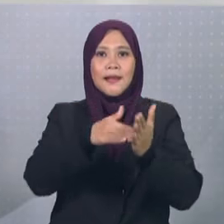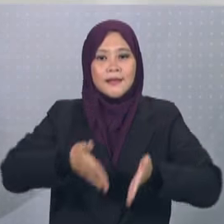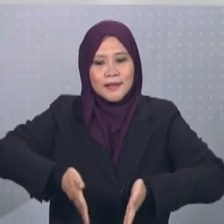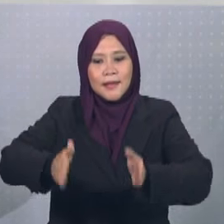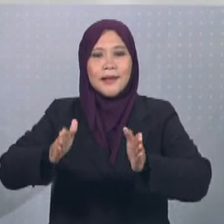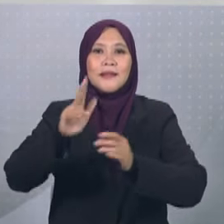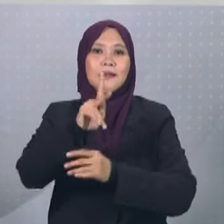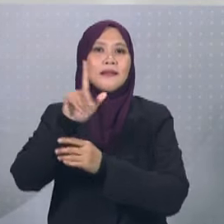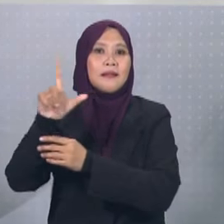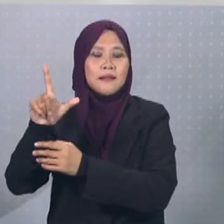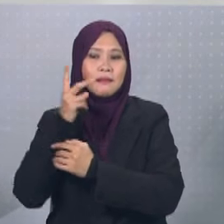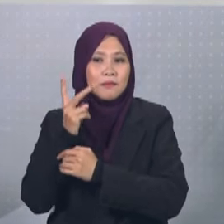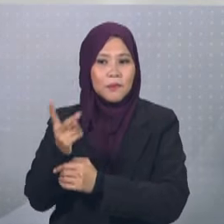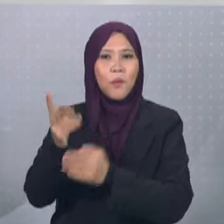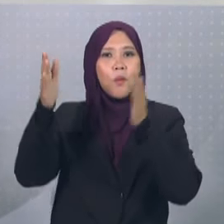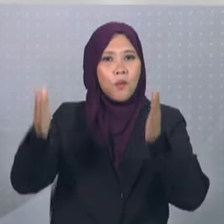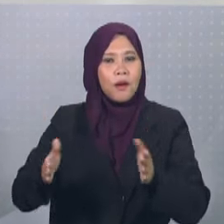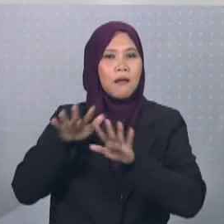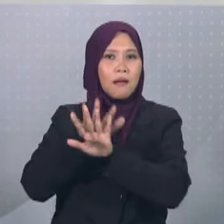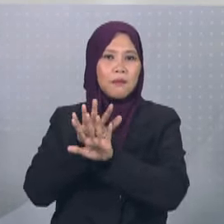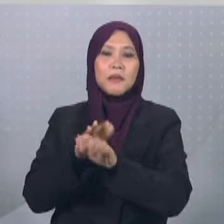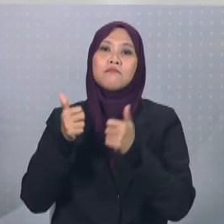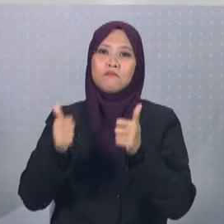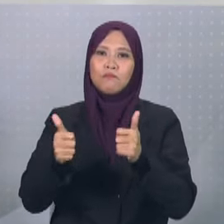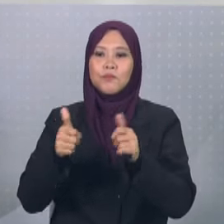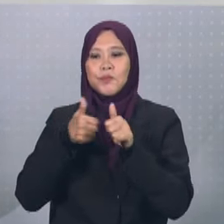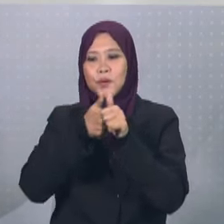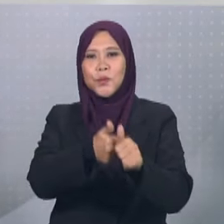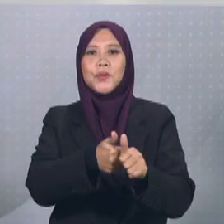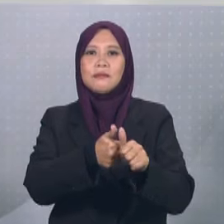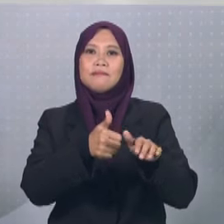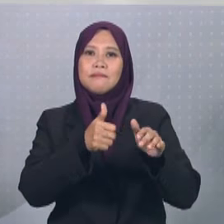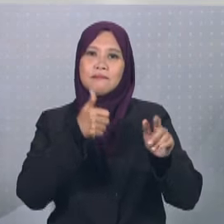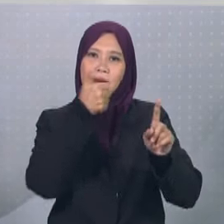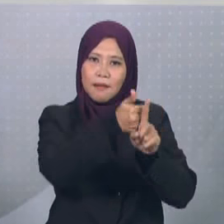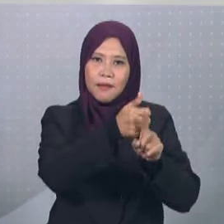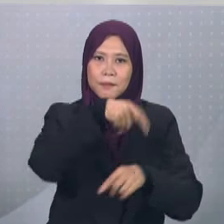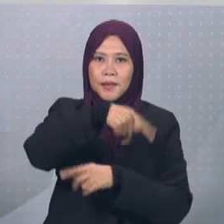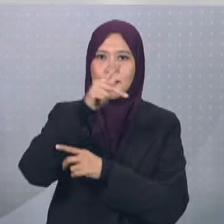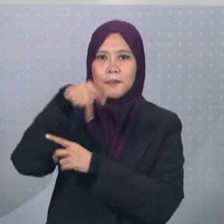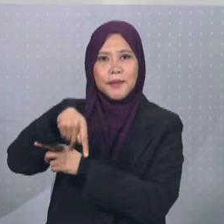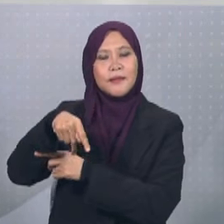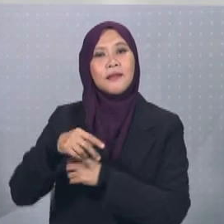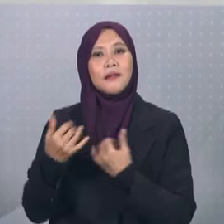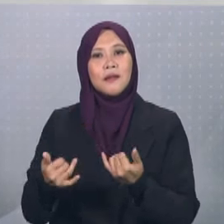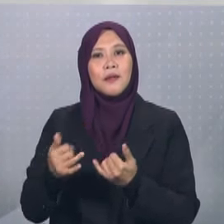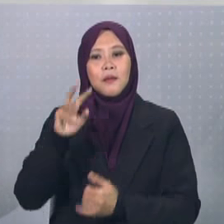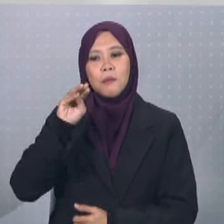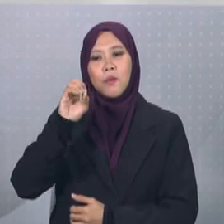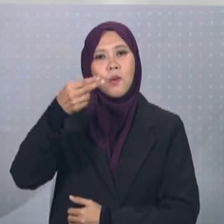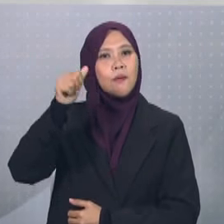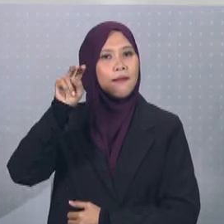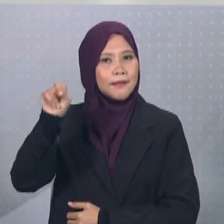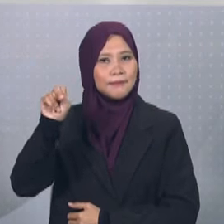sekitar ibu negara mendapati orang ramai mematuhi peraturan ditetapkan. Ikuti laporan wartawan Mohan